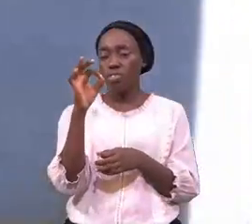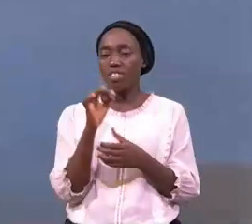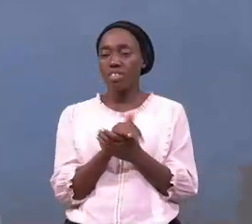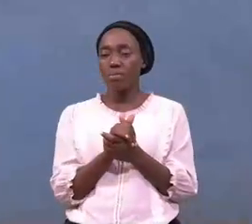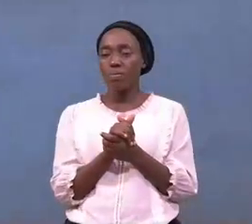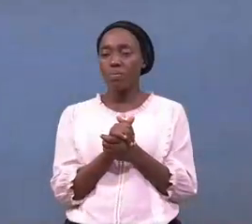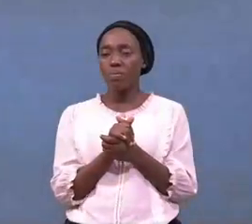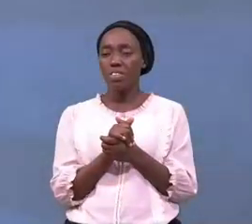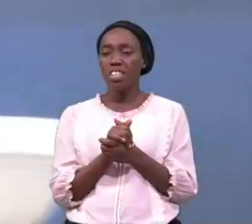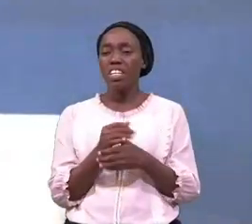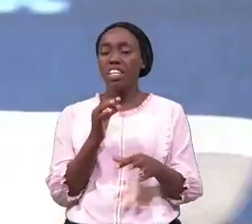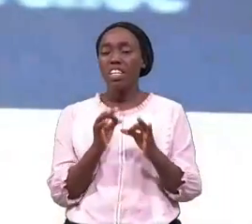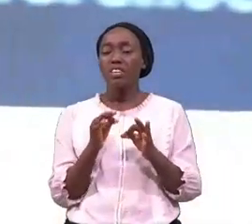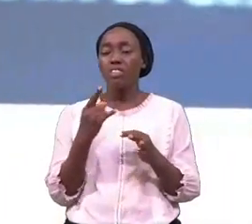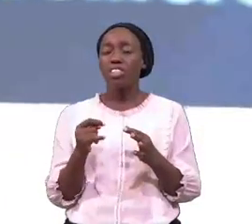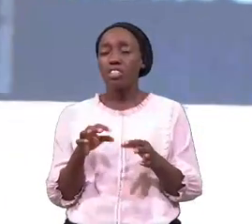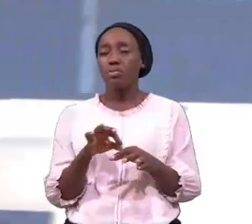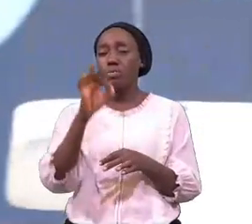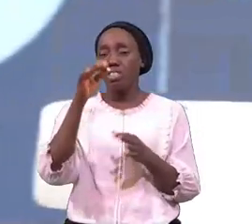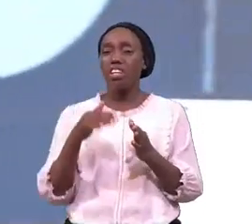Ne contredisez pas l'esprit.